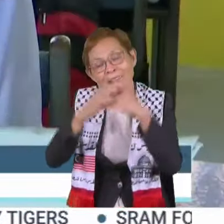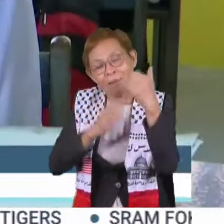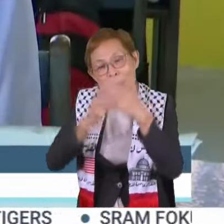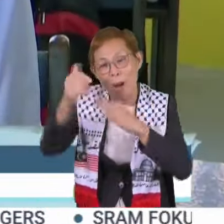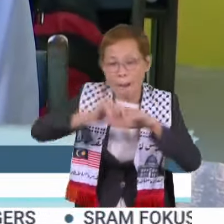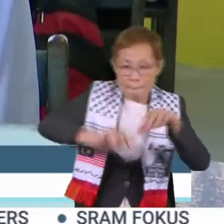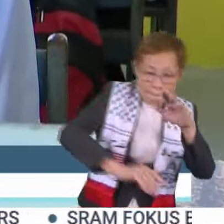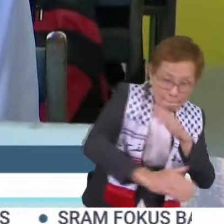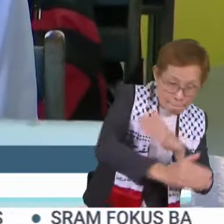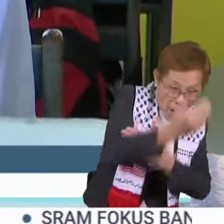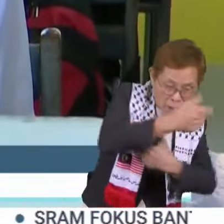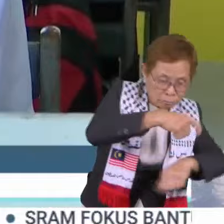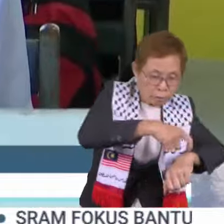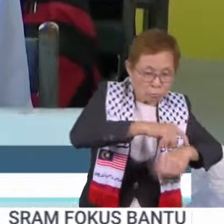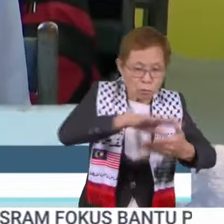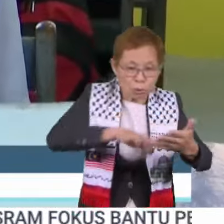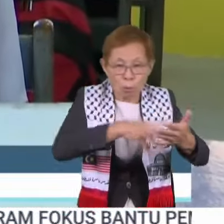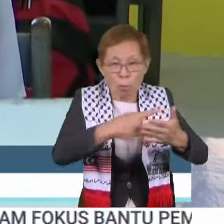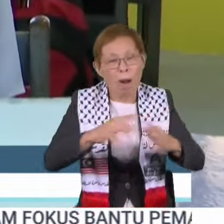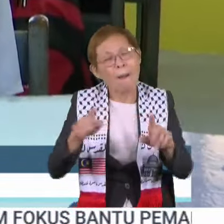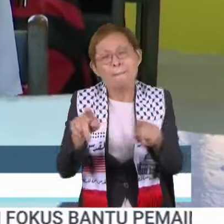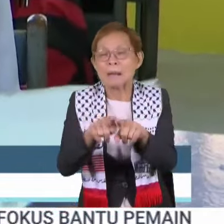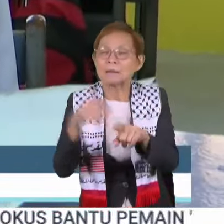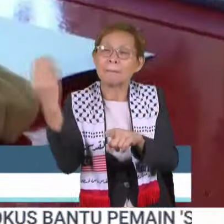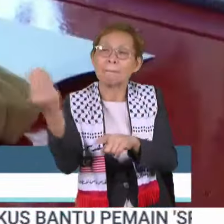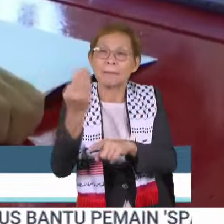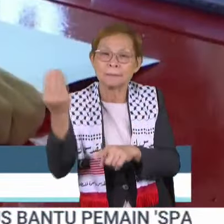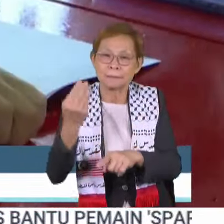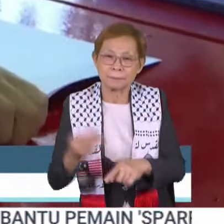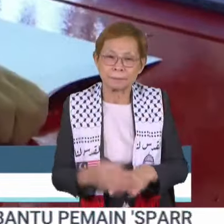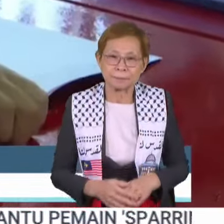sesi pagi pula jadual operasi seperti